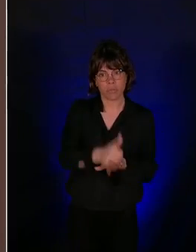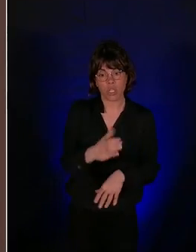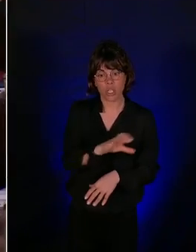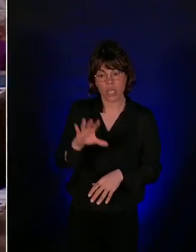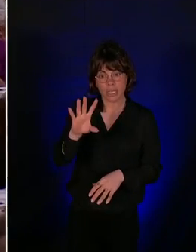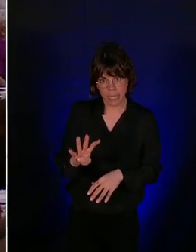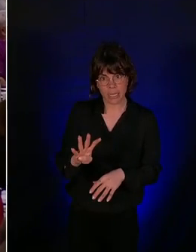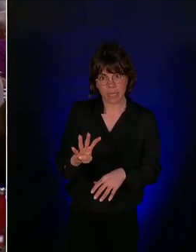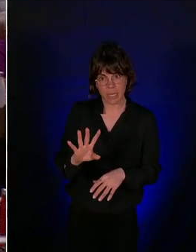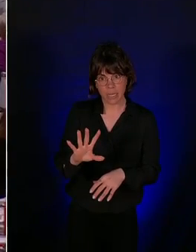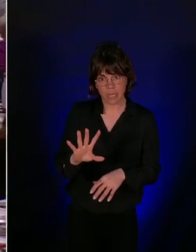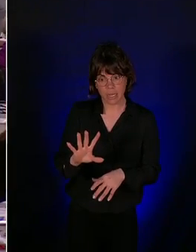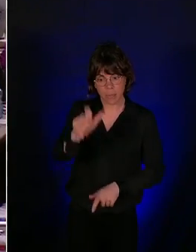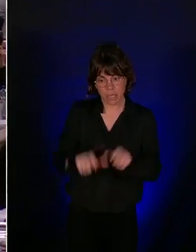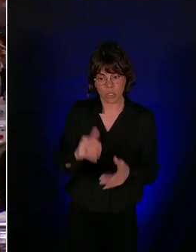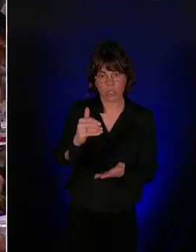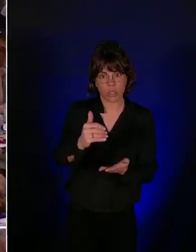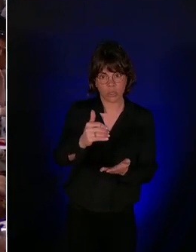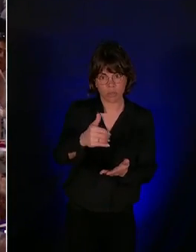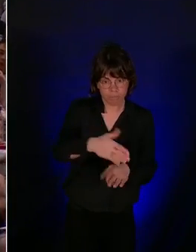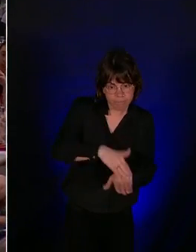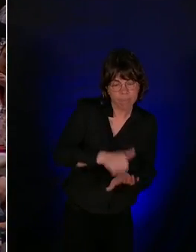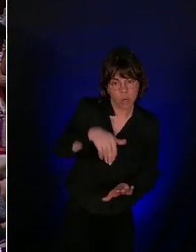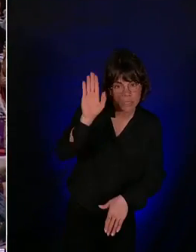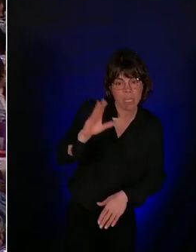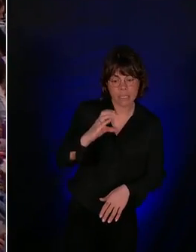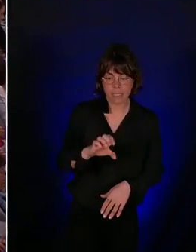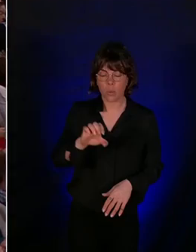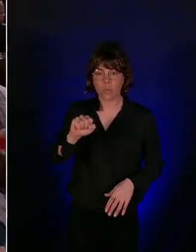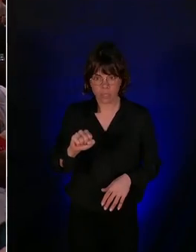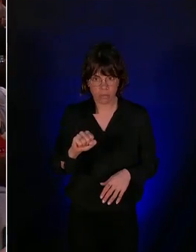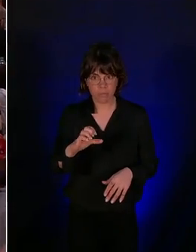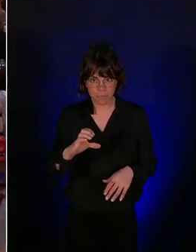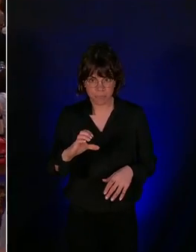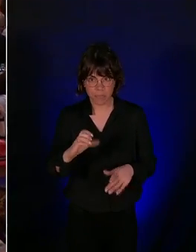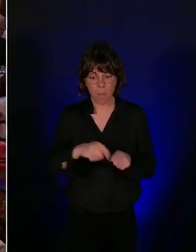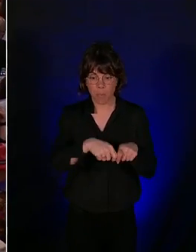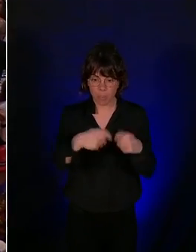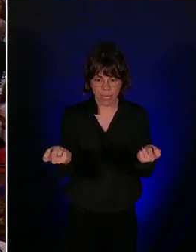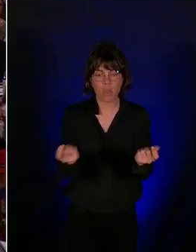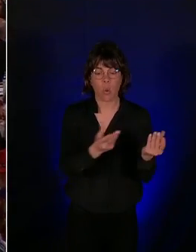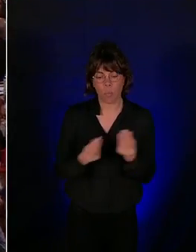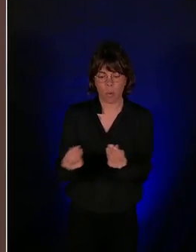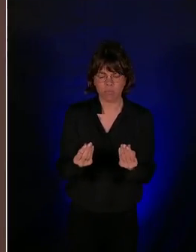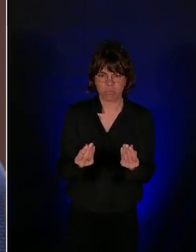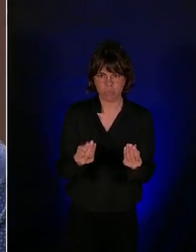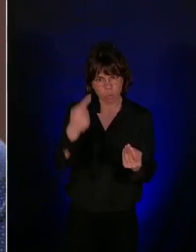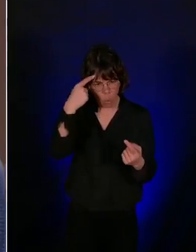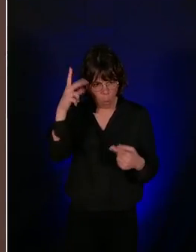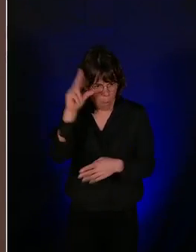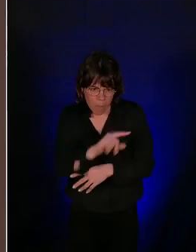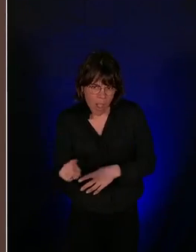candidats à la CEC qui a été publié dans le peuple car il est quand même incroyable que de grosses